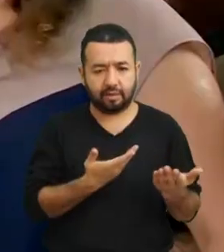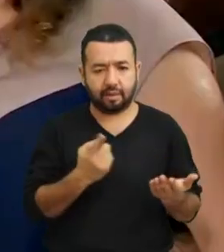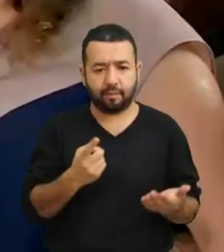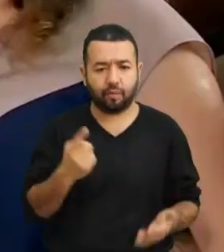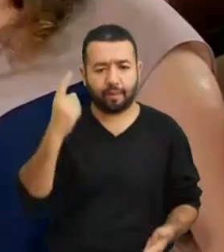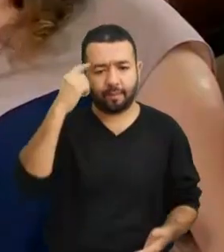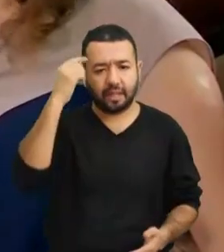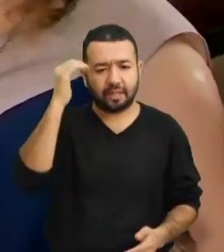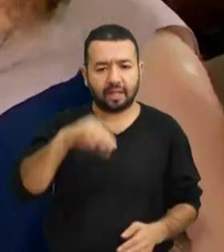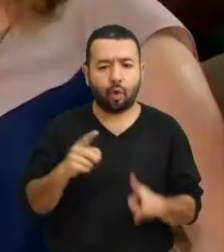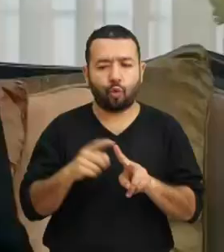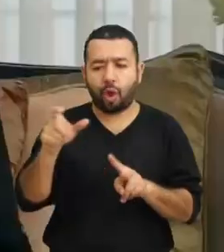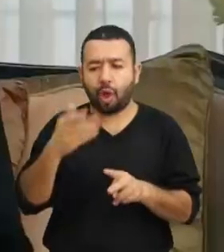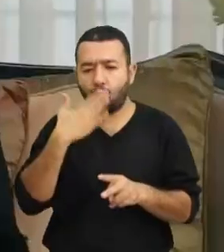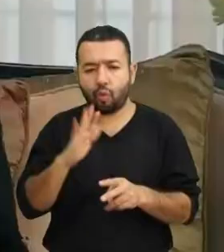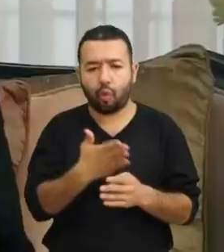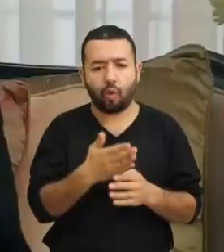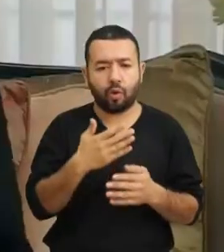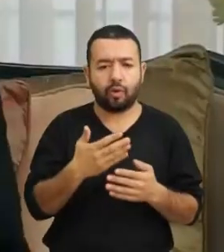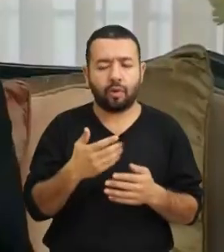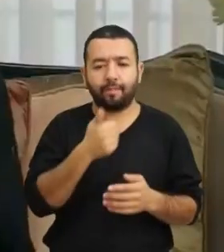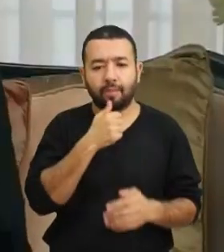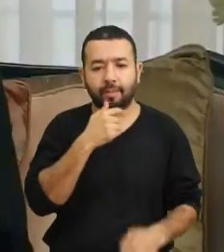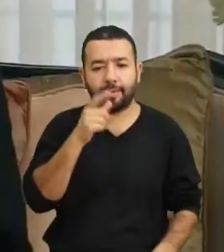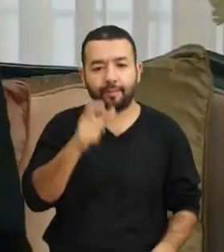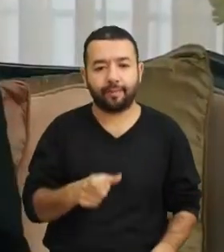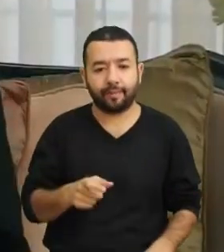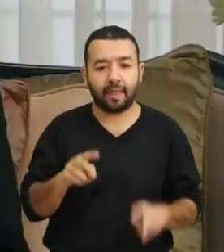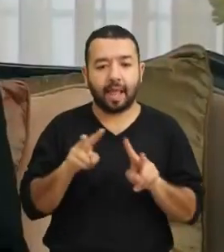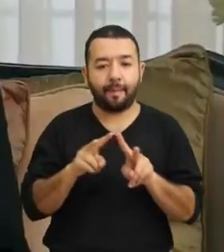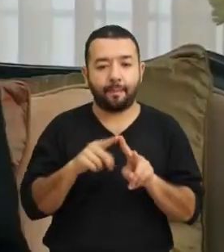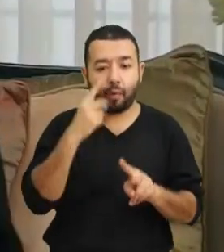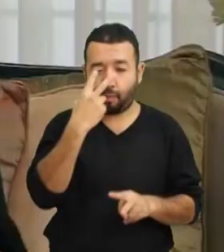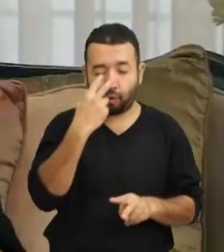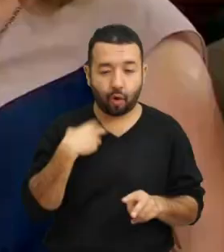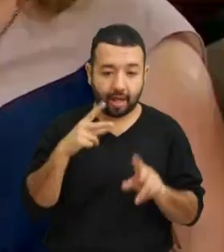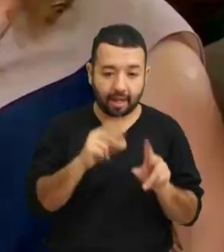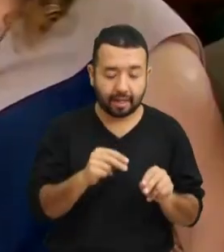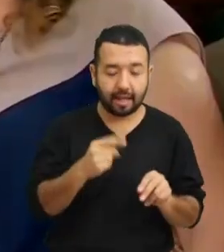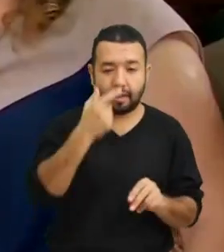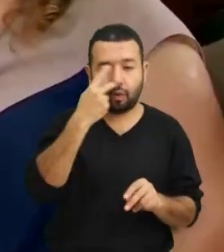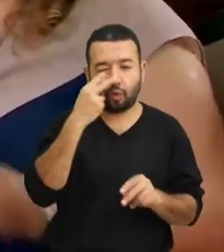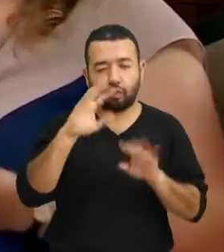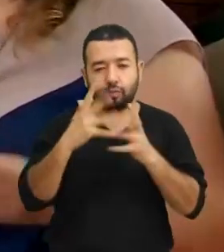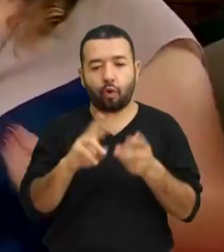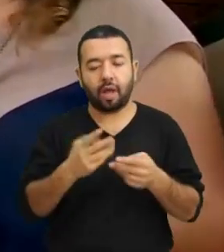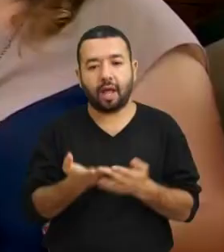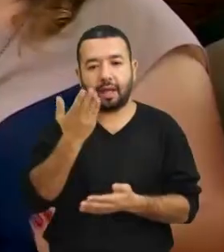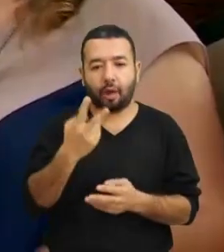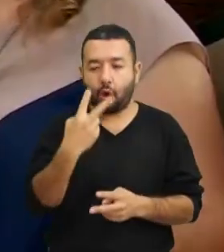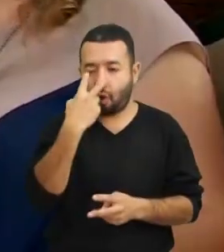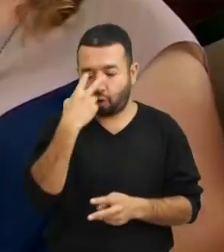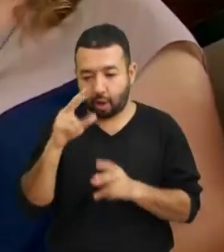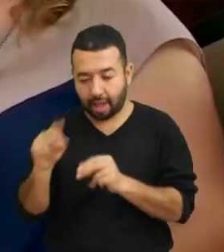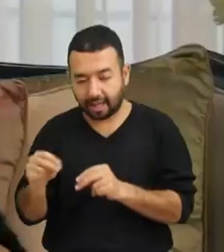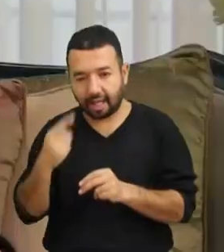başına geldiğinde Nurhan yanında bile değilmiş. Babiş kocuğum miyopla yatan hipermetrop kalkar. Yavrum körle yatan şaşı